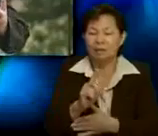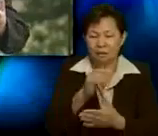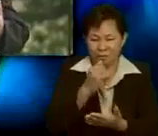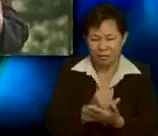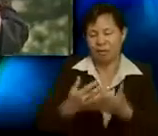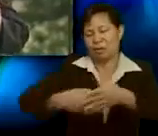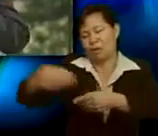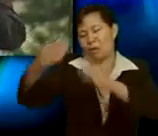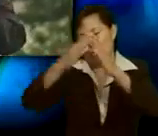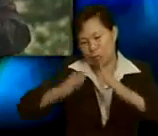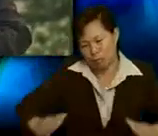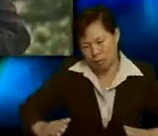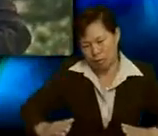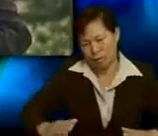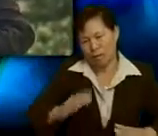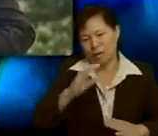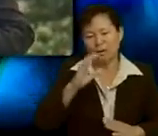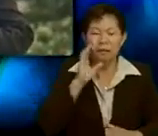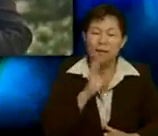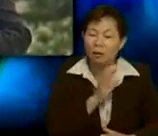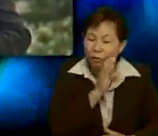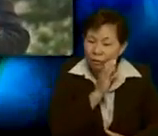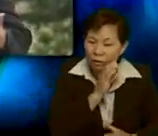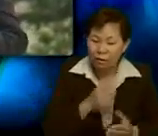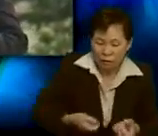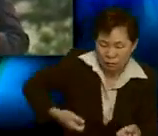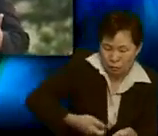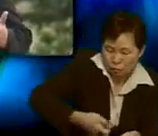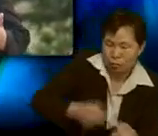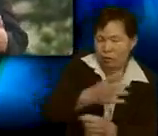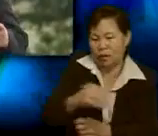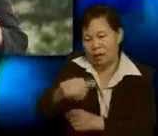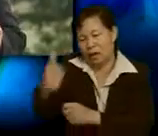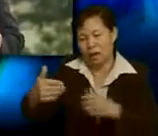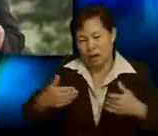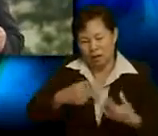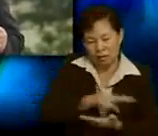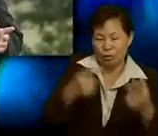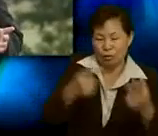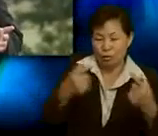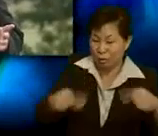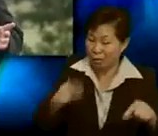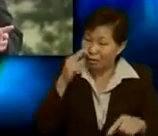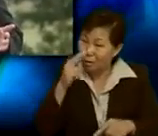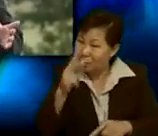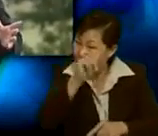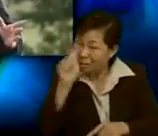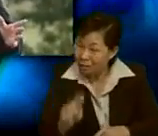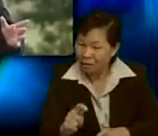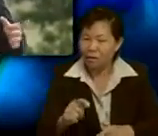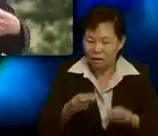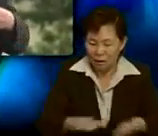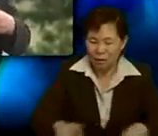di luar rumah, iaitu di cyber cafe, di tempat snooker dan sebagainya, di tempat yang ada video game. Nampak tak? Adik-adik